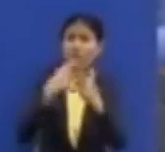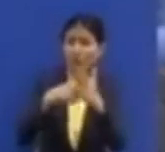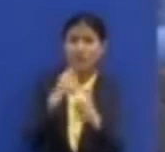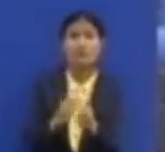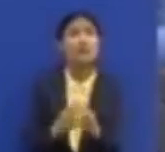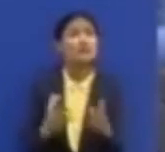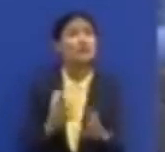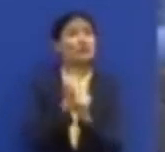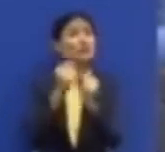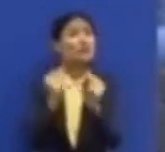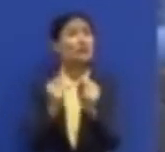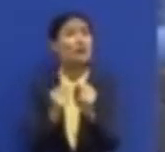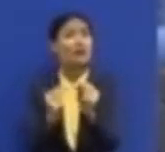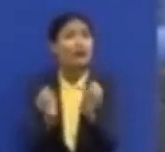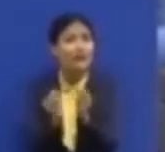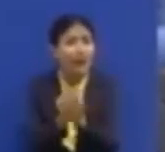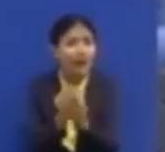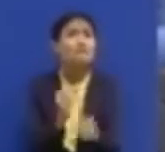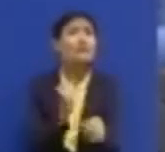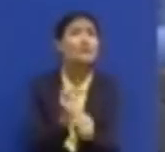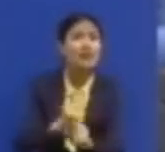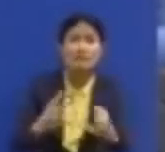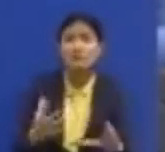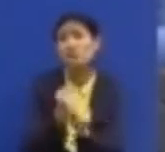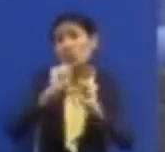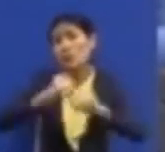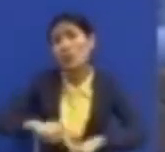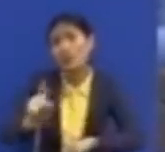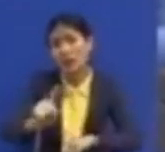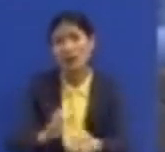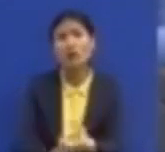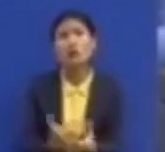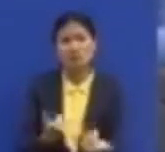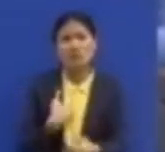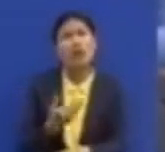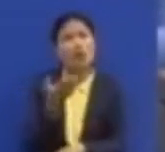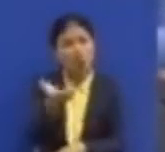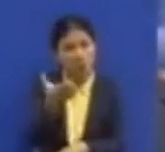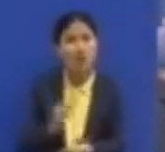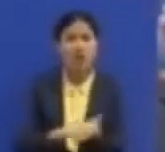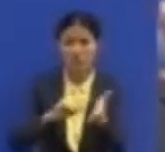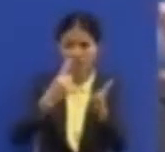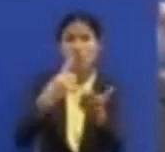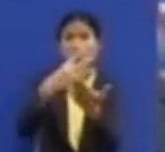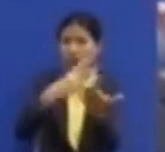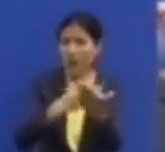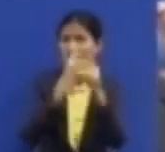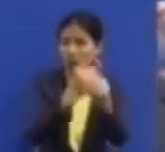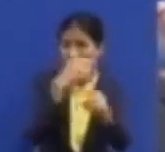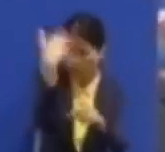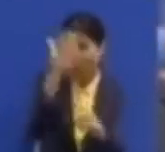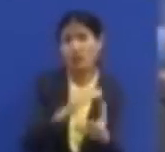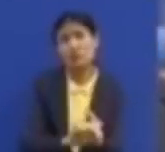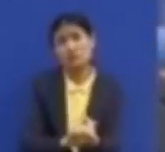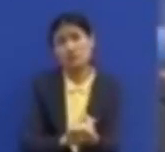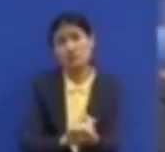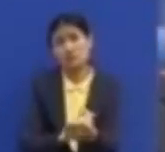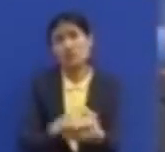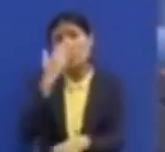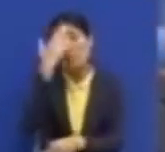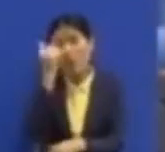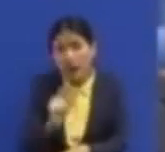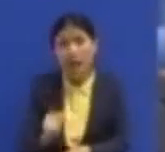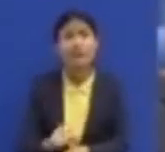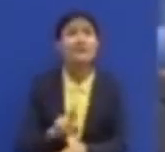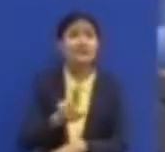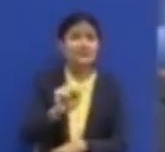ตจริงๆครับขออนุญาตประท้วงท่านอยากช่วยท่านครับให้เข้าสู่ระเบียบวาระแล้วก็เป็นไปตามระเบียบวาระเพื่อสภาแห่งนี้จะได้เป็นสภาที่ทร